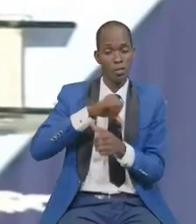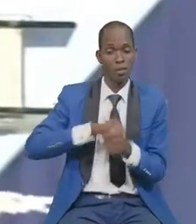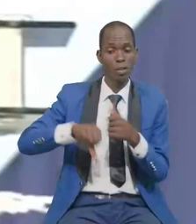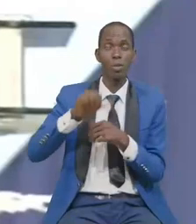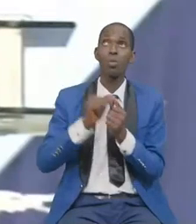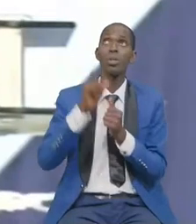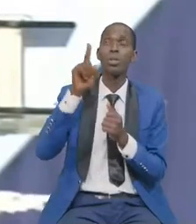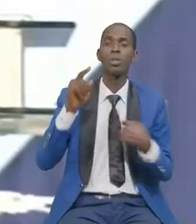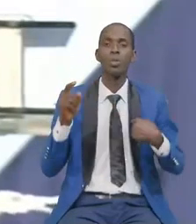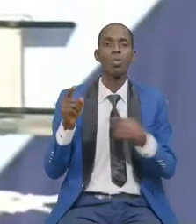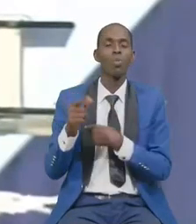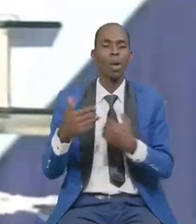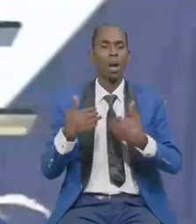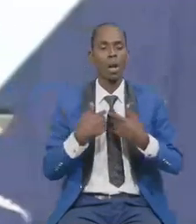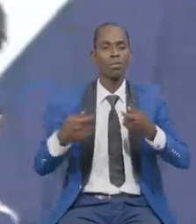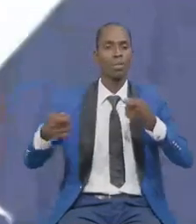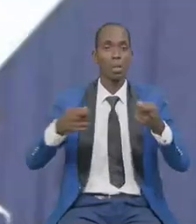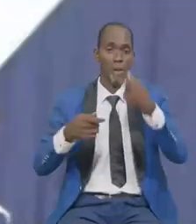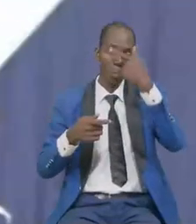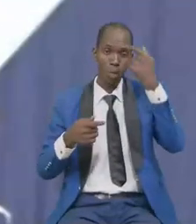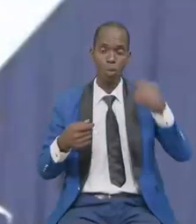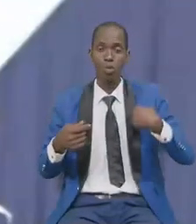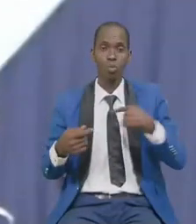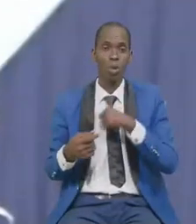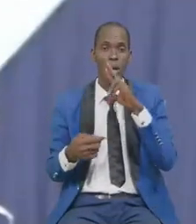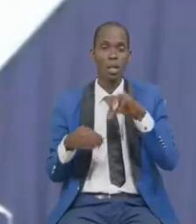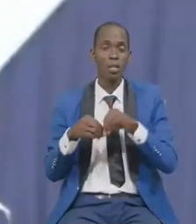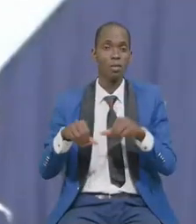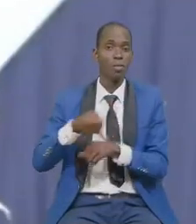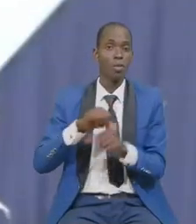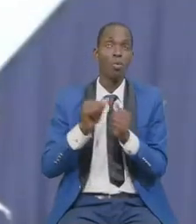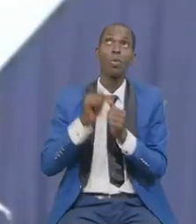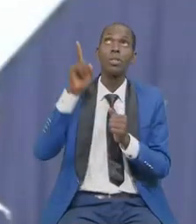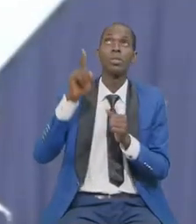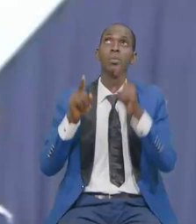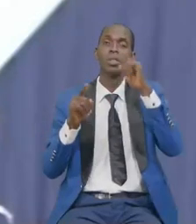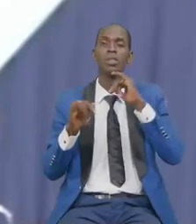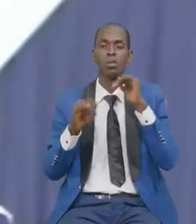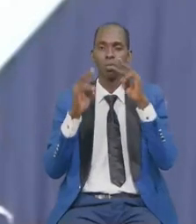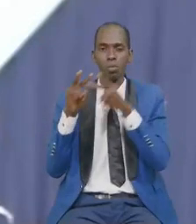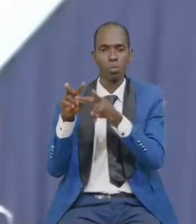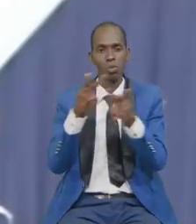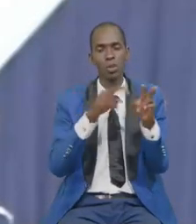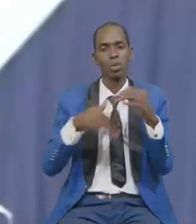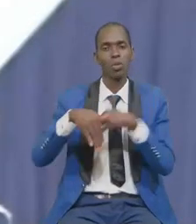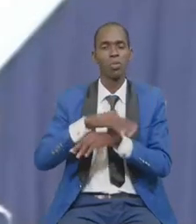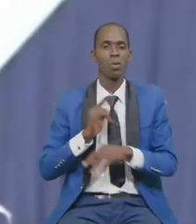la domination. Et parce que nous sommes en communion avec lui, il veille sur nous. Il va veiller sur